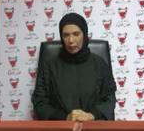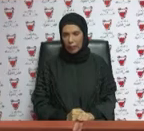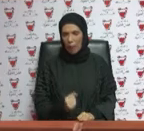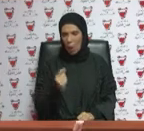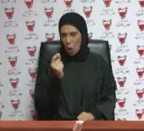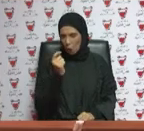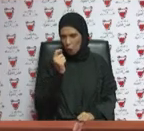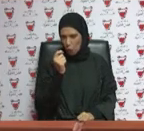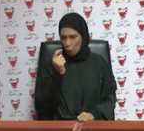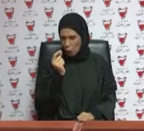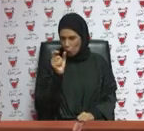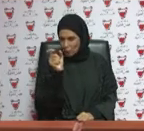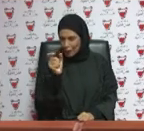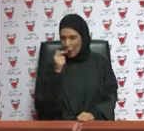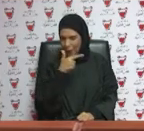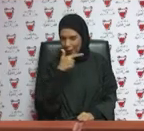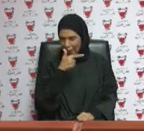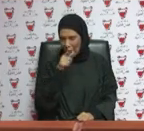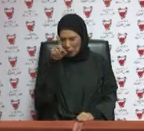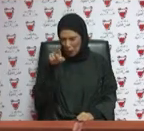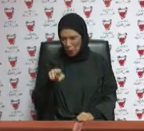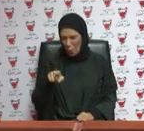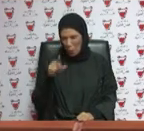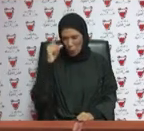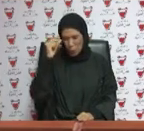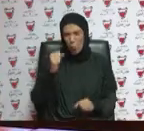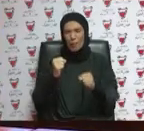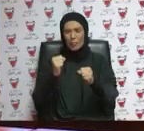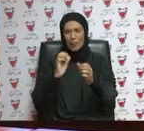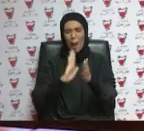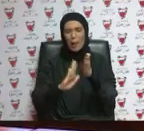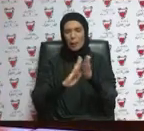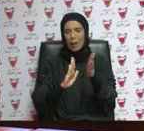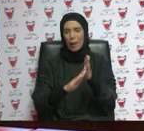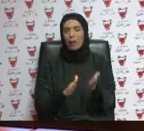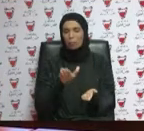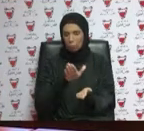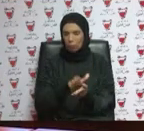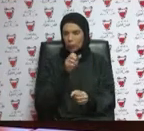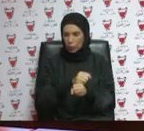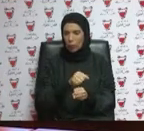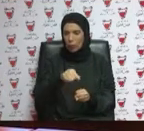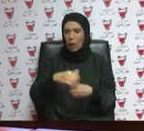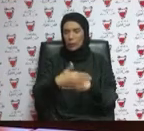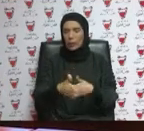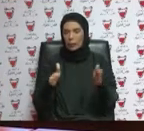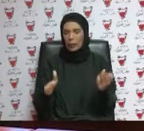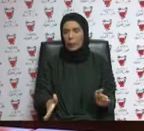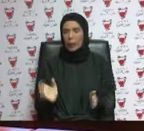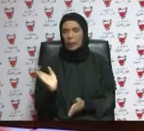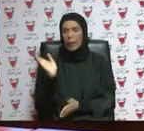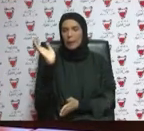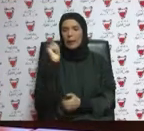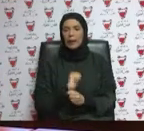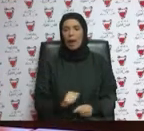الأبيض لليوم الأسود، وهذه المثل ينطبق على صندوق التأمين ضد